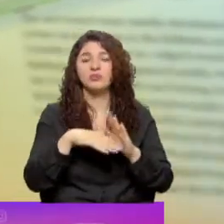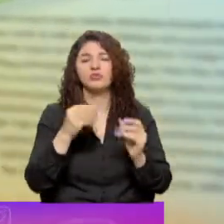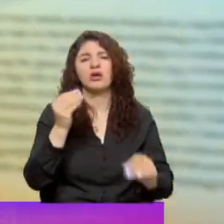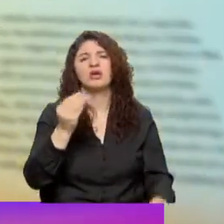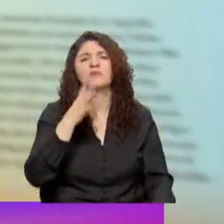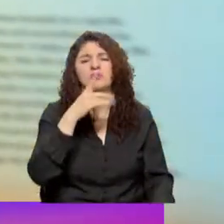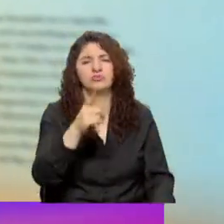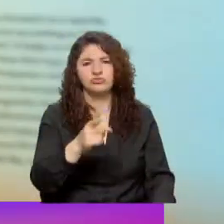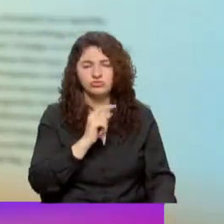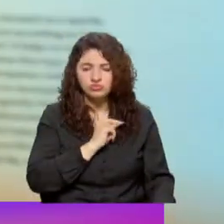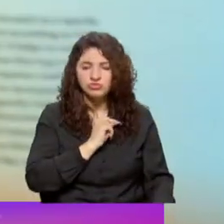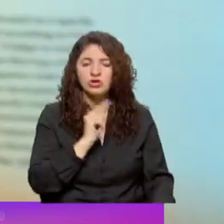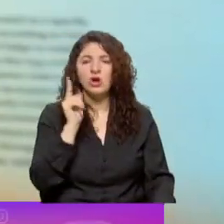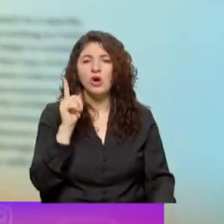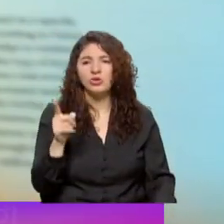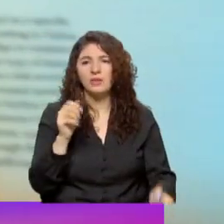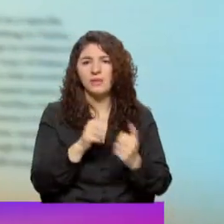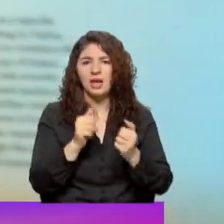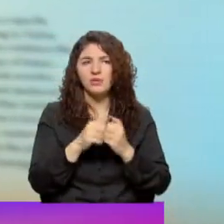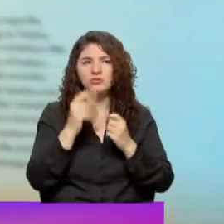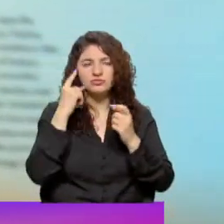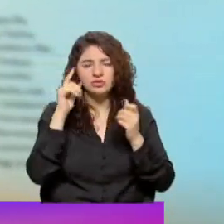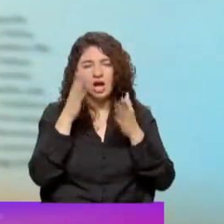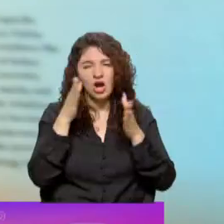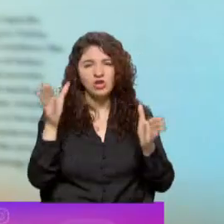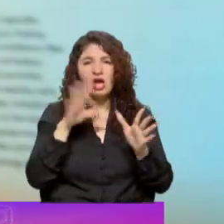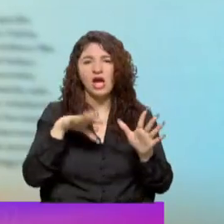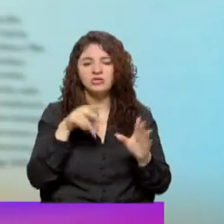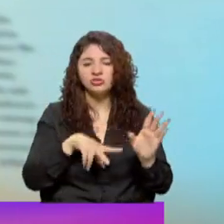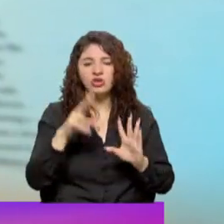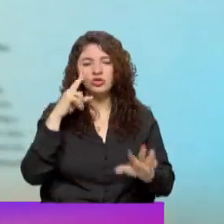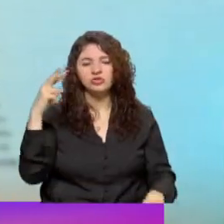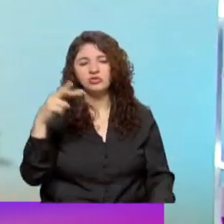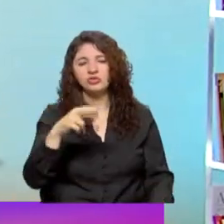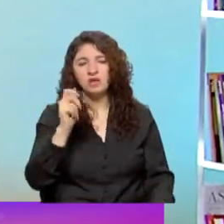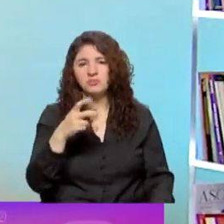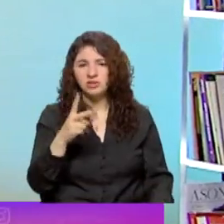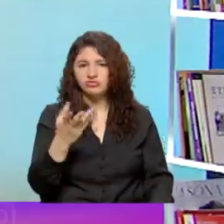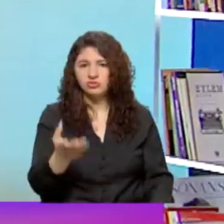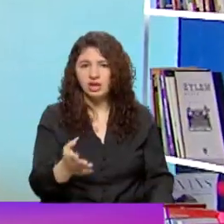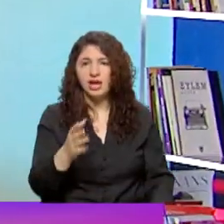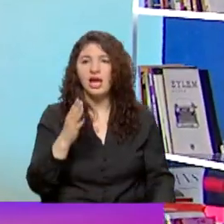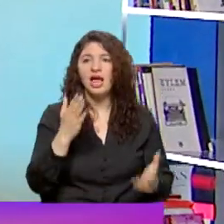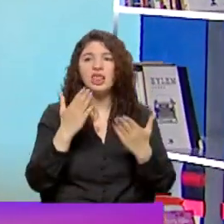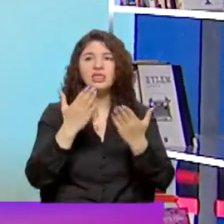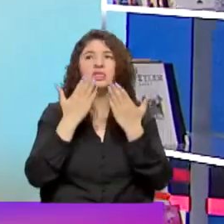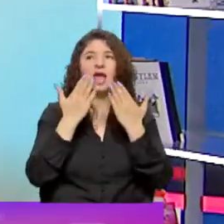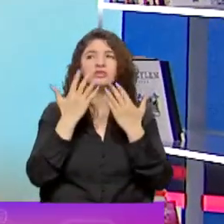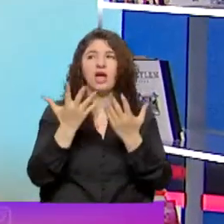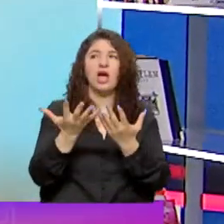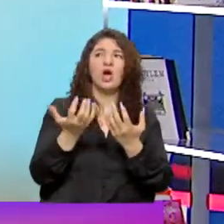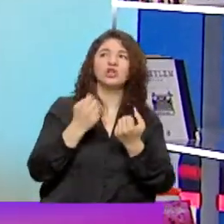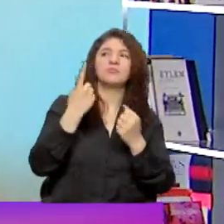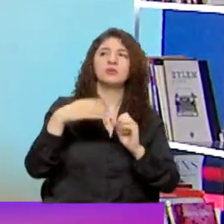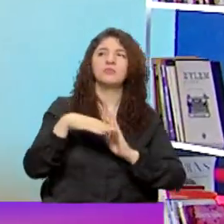tanıyorsunuz vizonun da Ufuk açıcı herkese yol gösterici ders alınacak